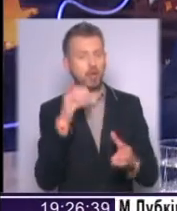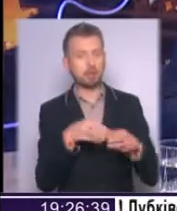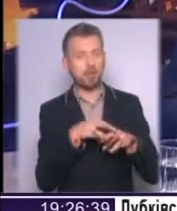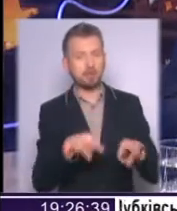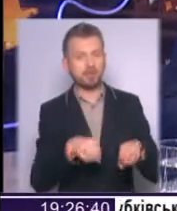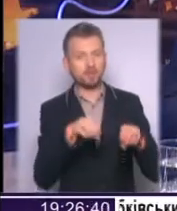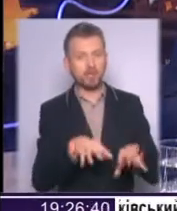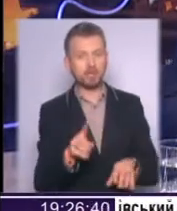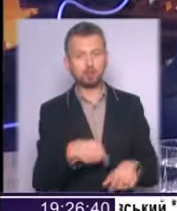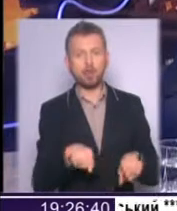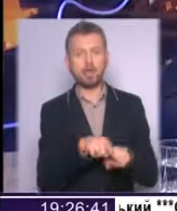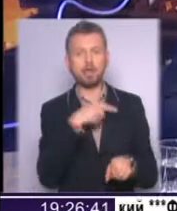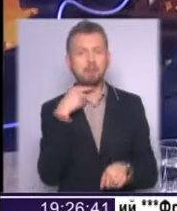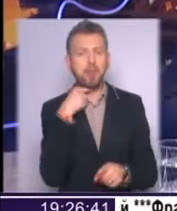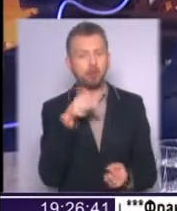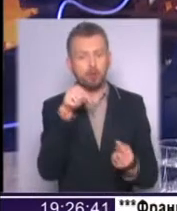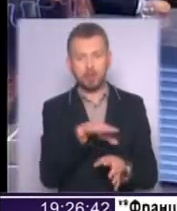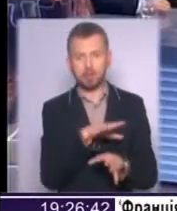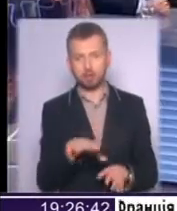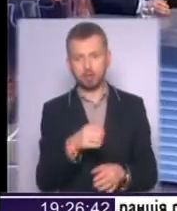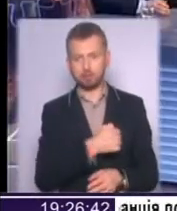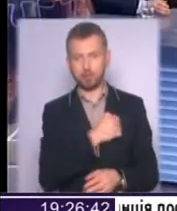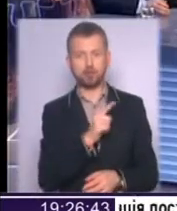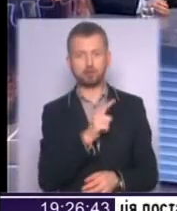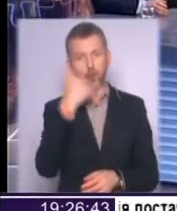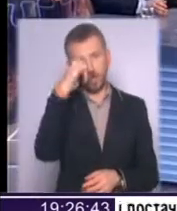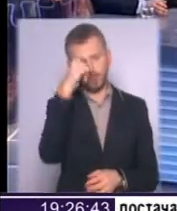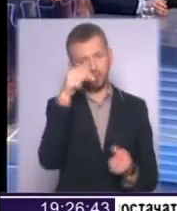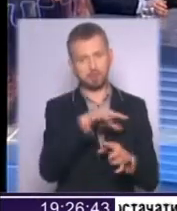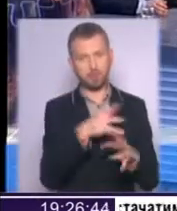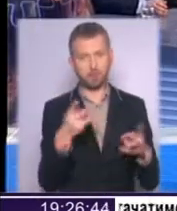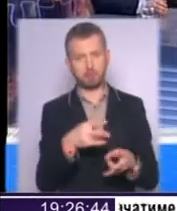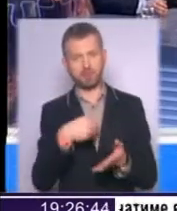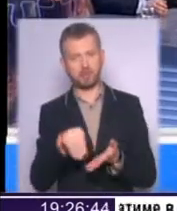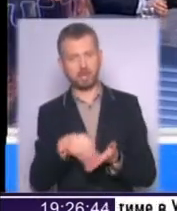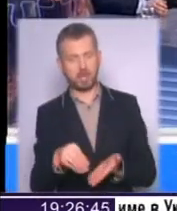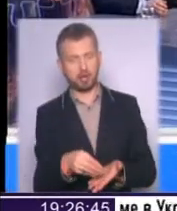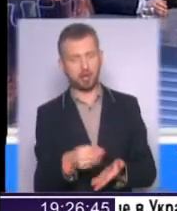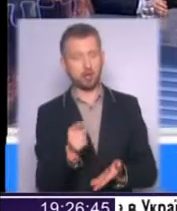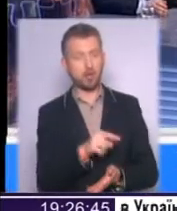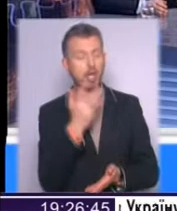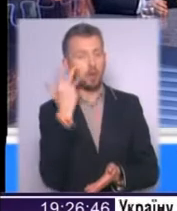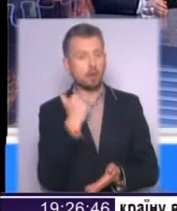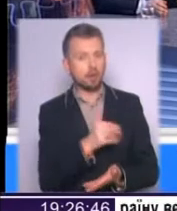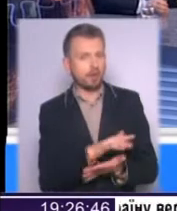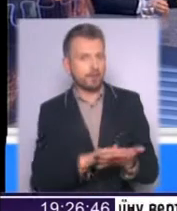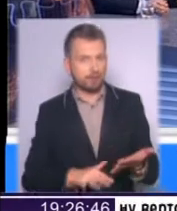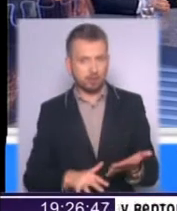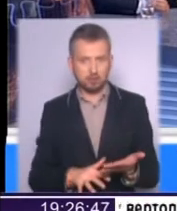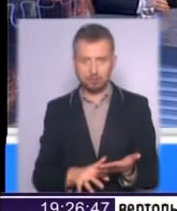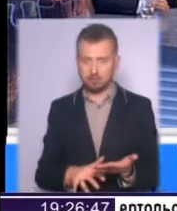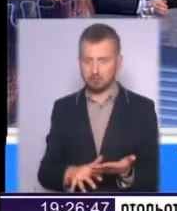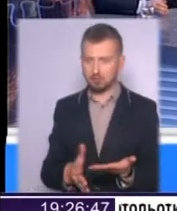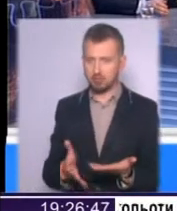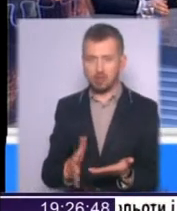вирішив, що таке м'ясо не підходить бійцям, що яловичина не підходить, треба свинина. тоді, коли, вибачте, і ми про це були, звичайно, ні, але,